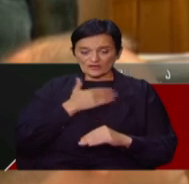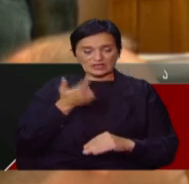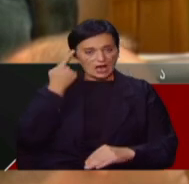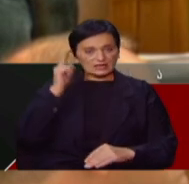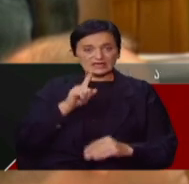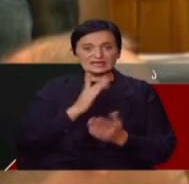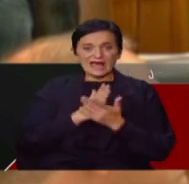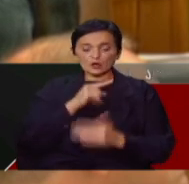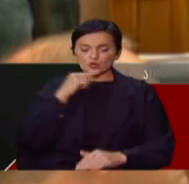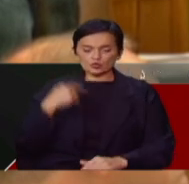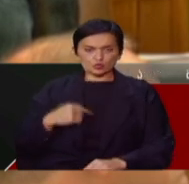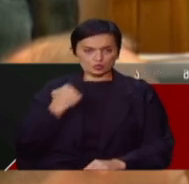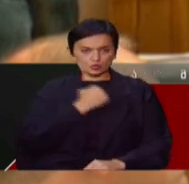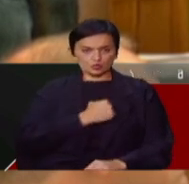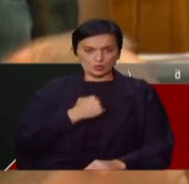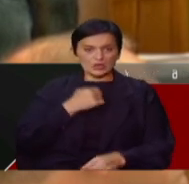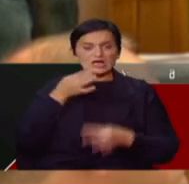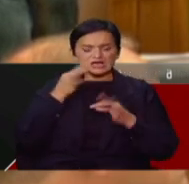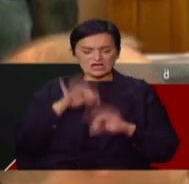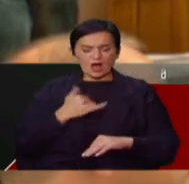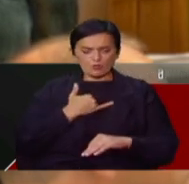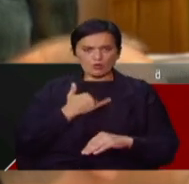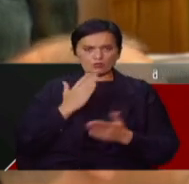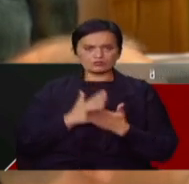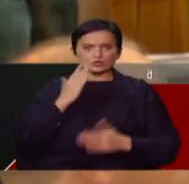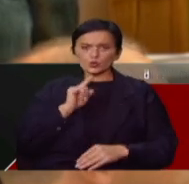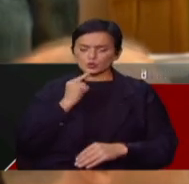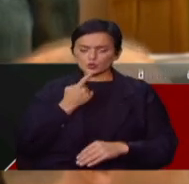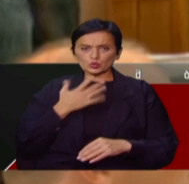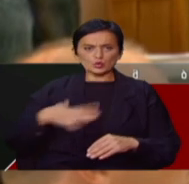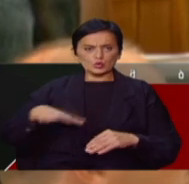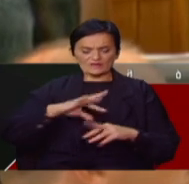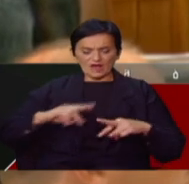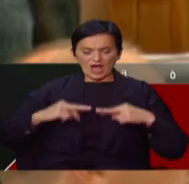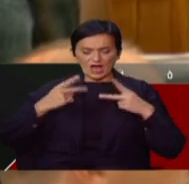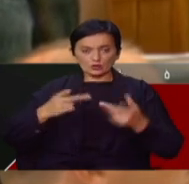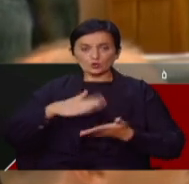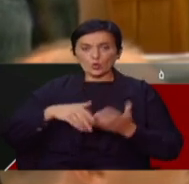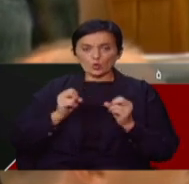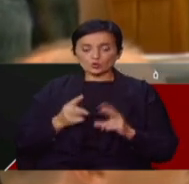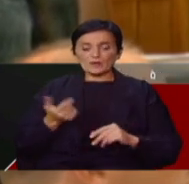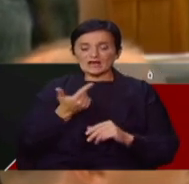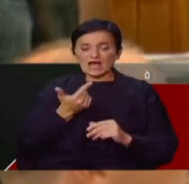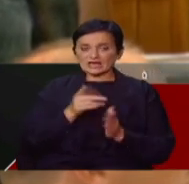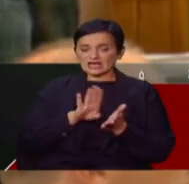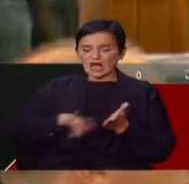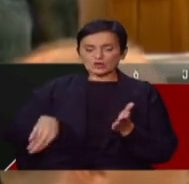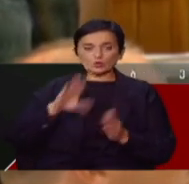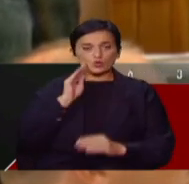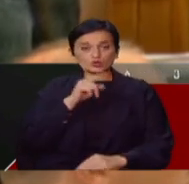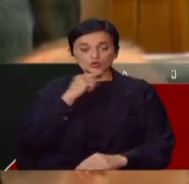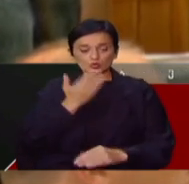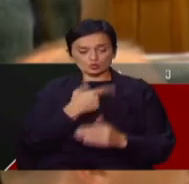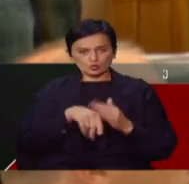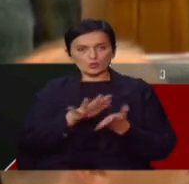ვიცით, რა არის რუსული აგრესია. გამოცდილი გვაქვს, რამდენად რთულია ქვეყნის ტრანსფორმაცია უსაფრთხოების გარანტიების გარეშე, როცა რუსეთის